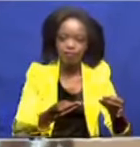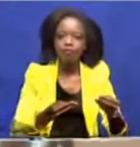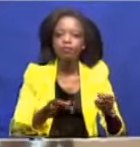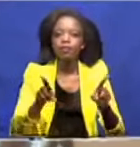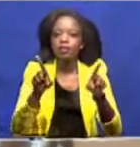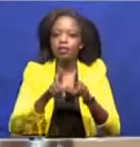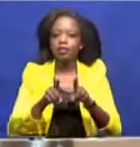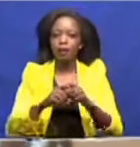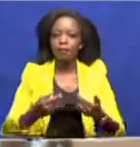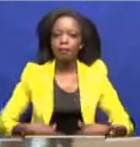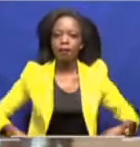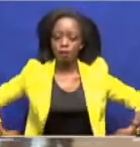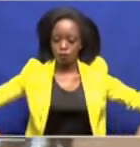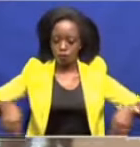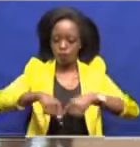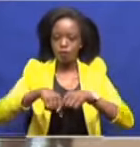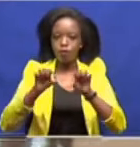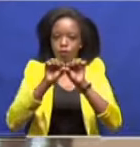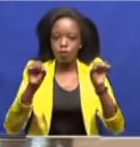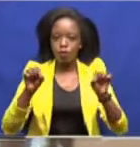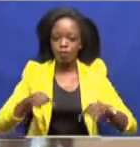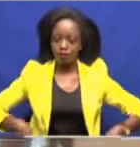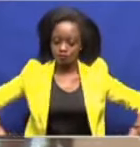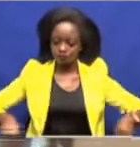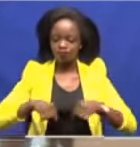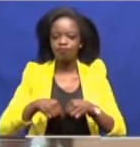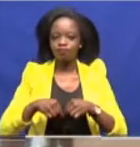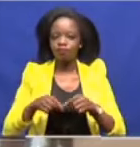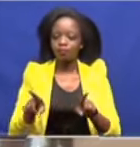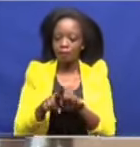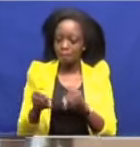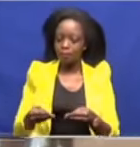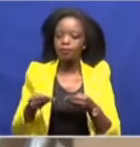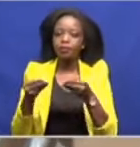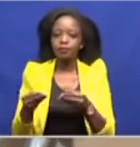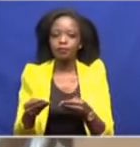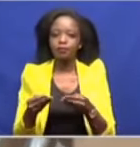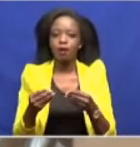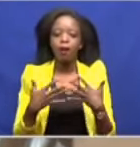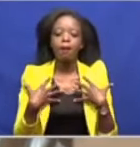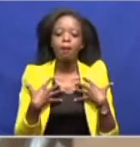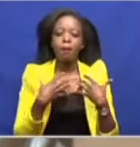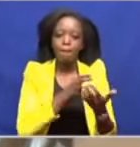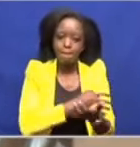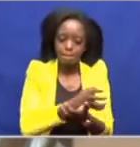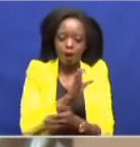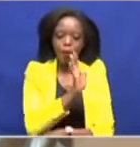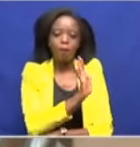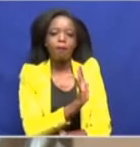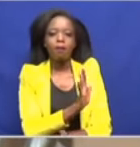nitamzungushia kiunoni mshipi wako, na nitampatia uwezo wako.